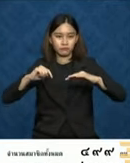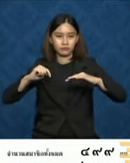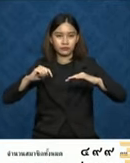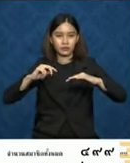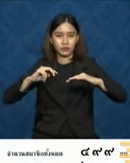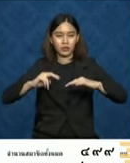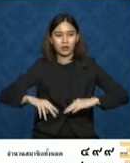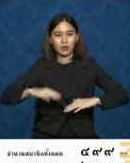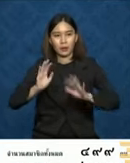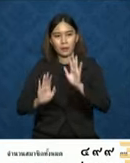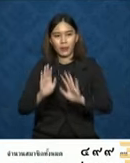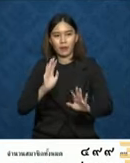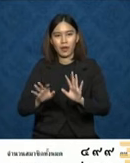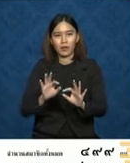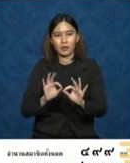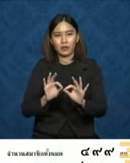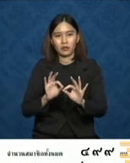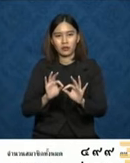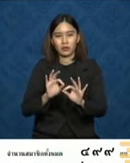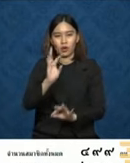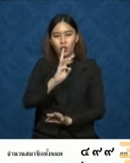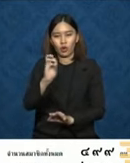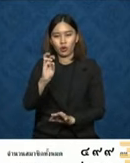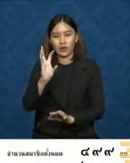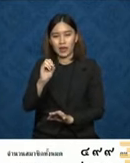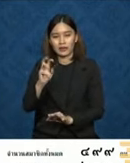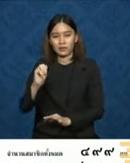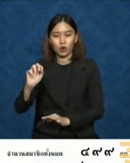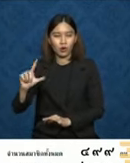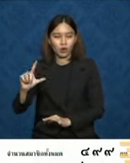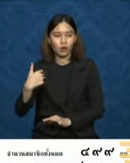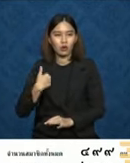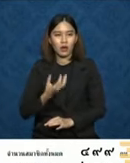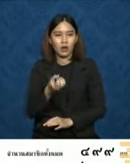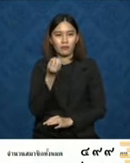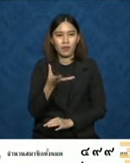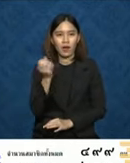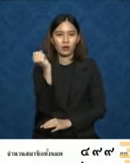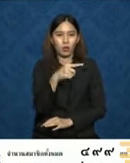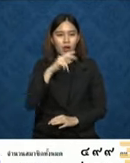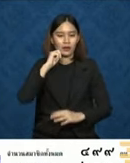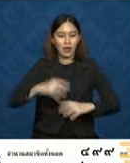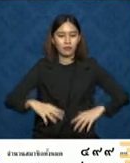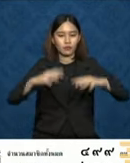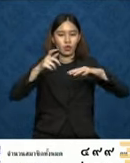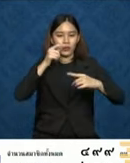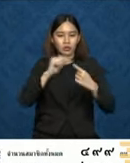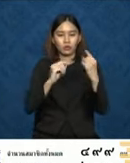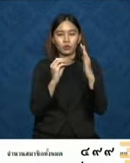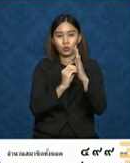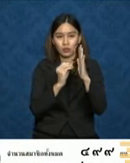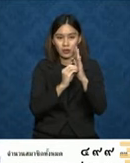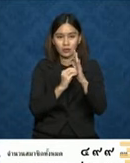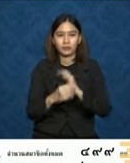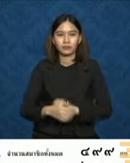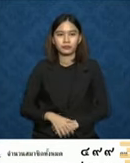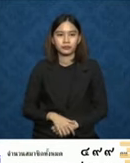ครั้งนั้นประมาณ 651มมิลเมตรซึ่งมากกว่าน้ำท่วมใหญ่ใหใน